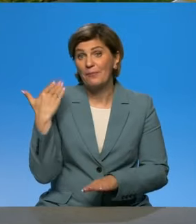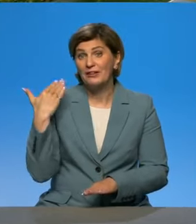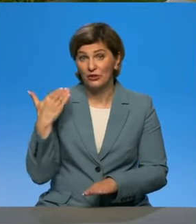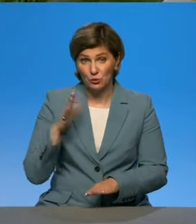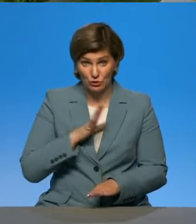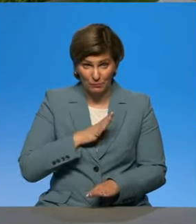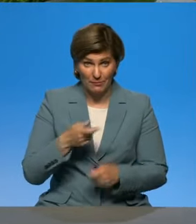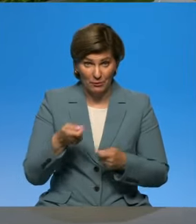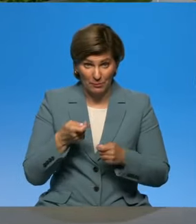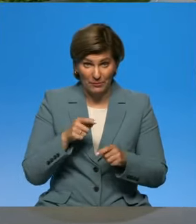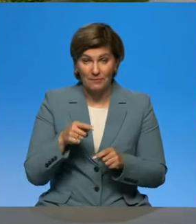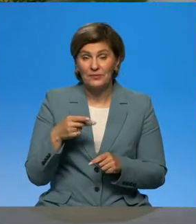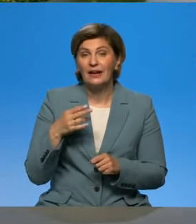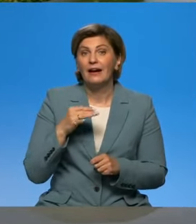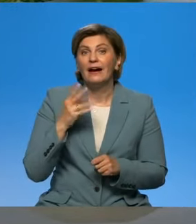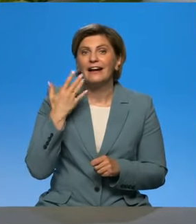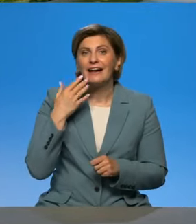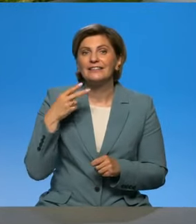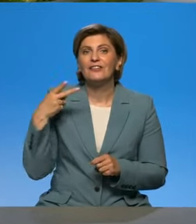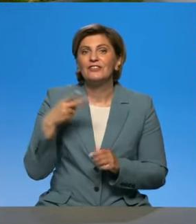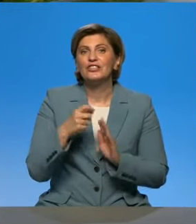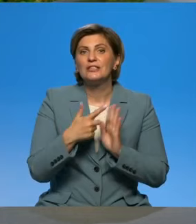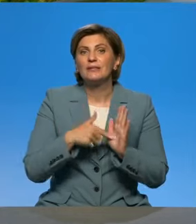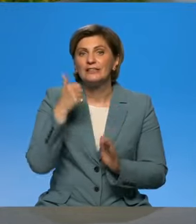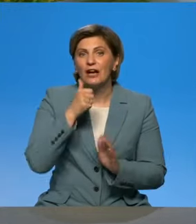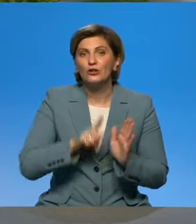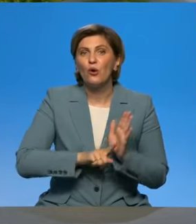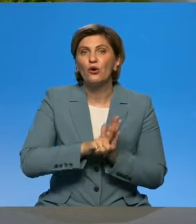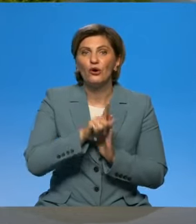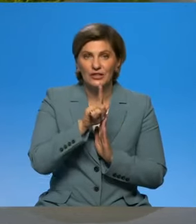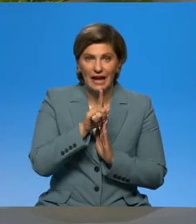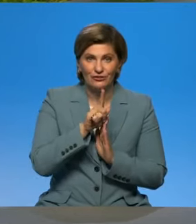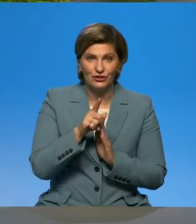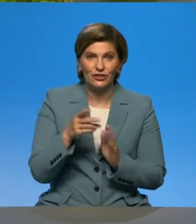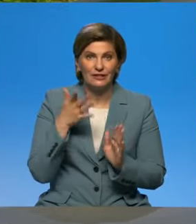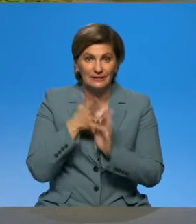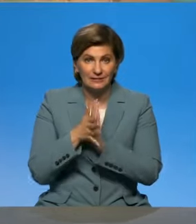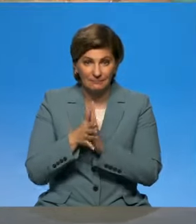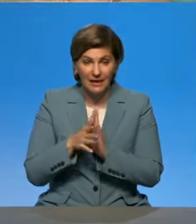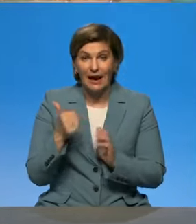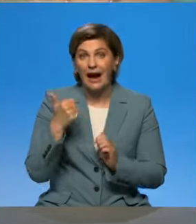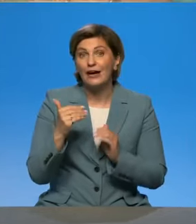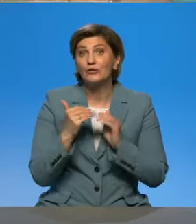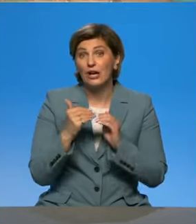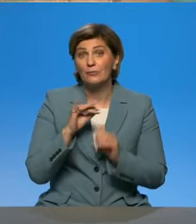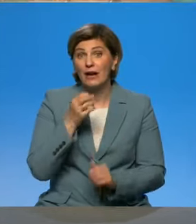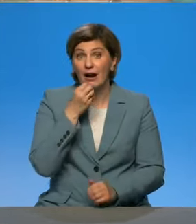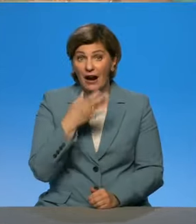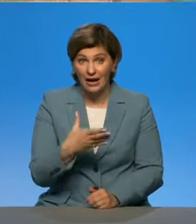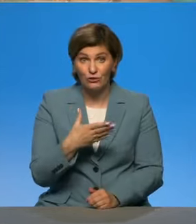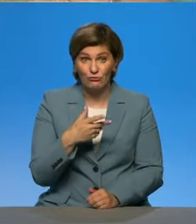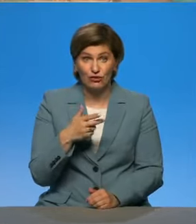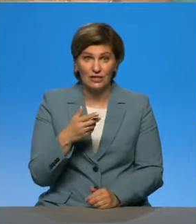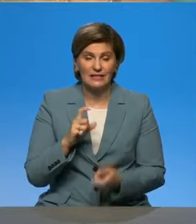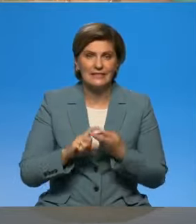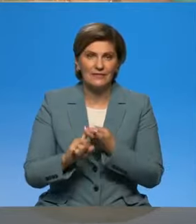экспедиций, которые в 2017 году начались, я поддерживаю с политической элитой не просто контакты, а хорошие связи. Так постоянно. Вы посол нашей страны,